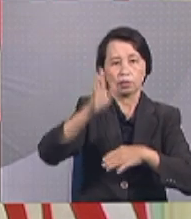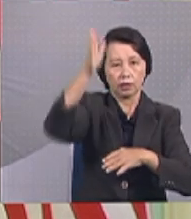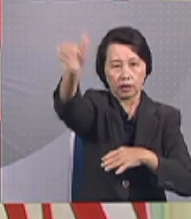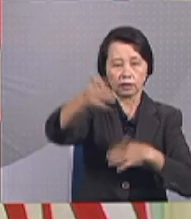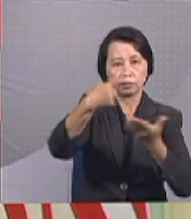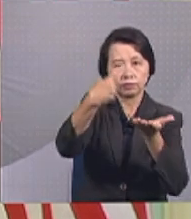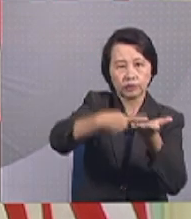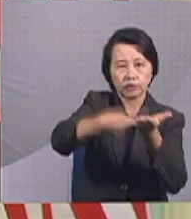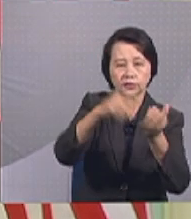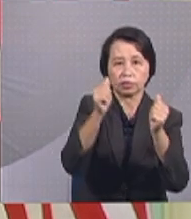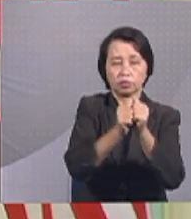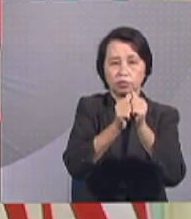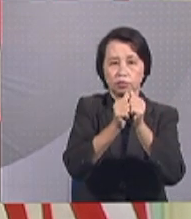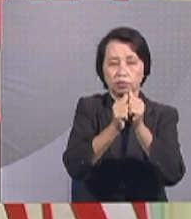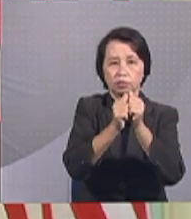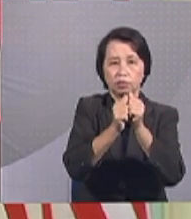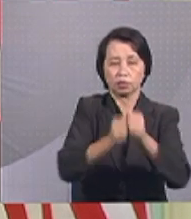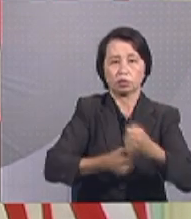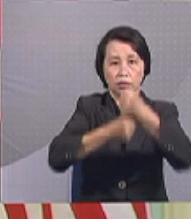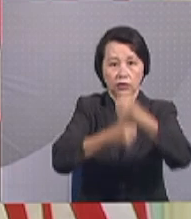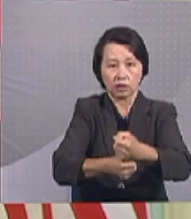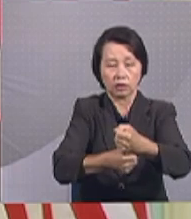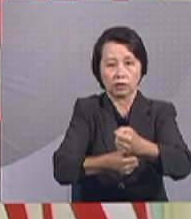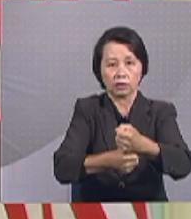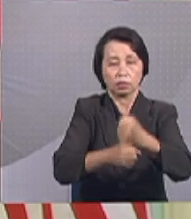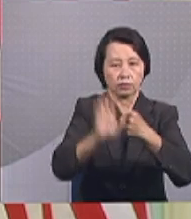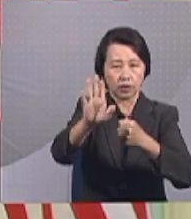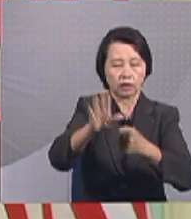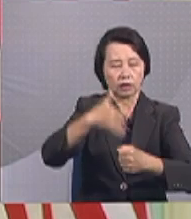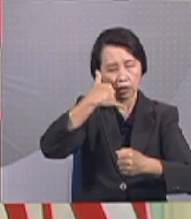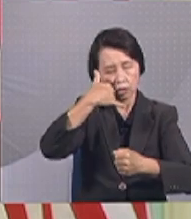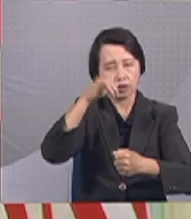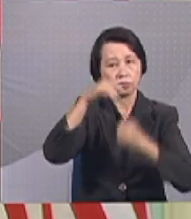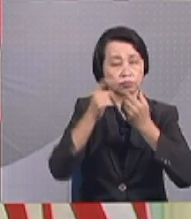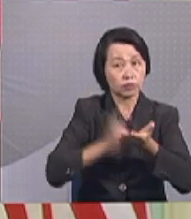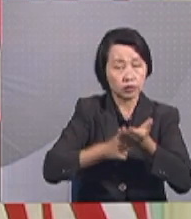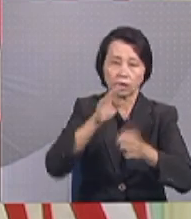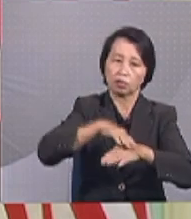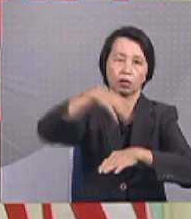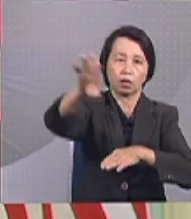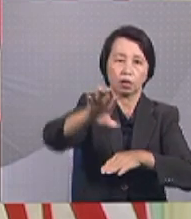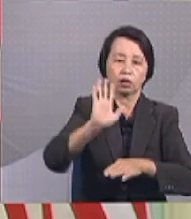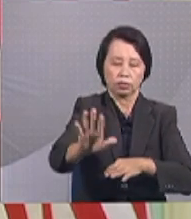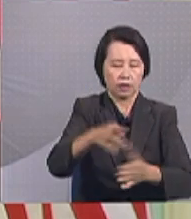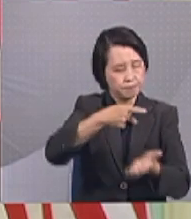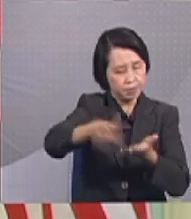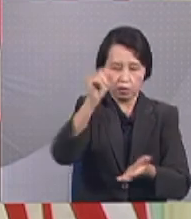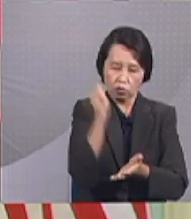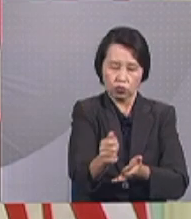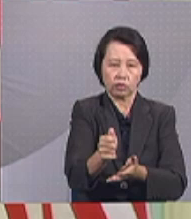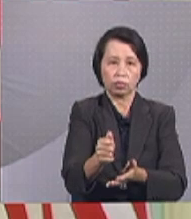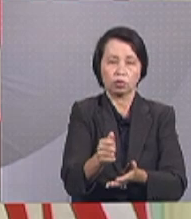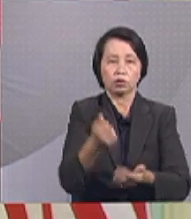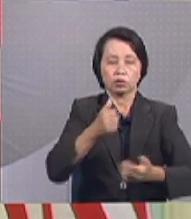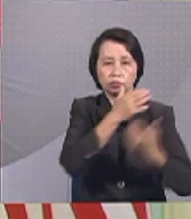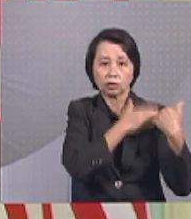dengan kedutaan mereka supaya menghantar balik mereka ini. Jadi dengan tambang mereka sendirilah dan ditanggung oleh